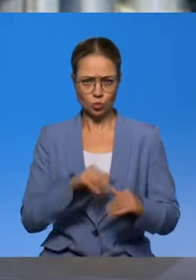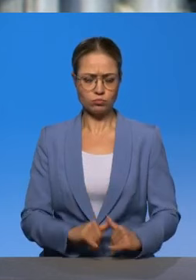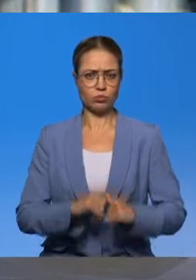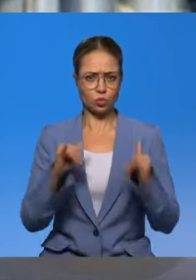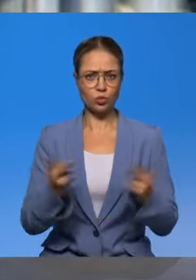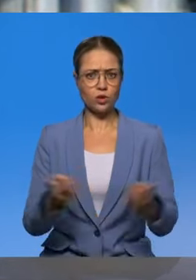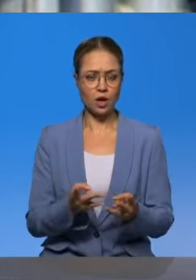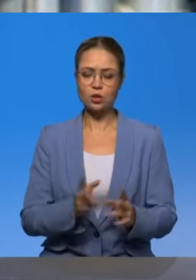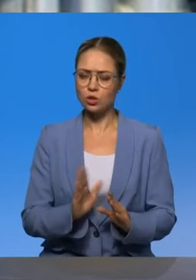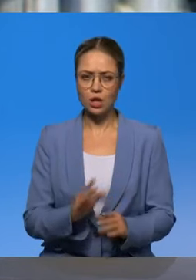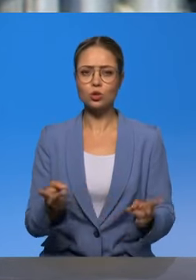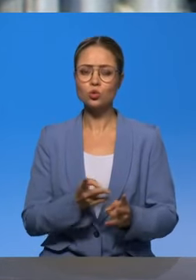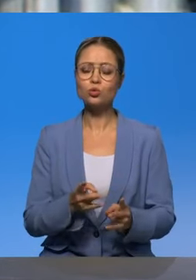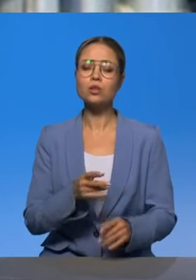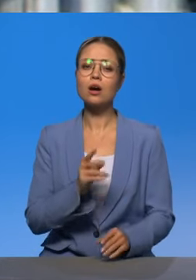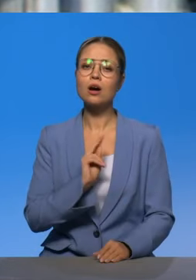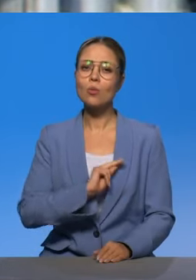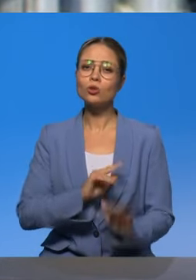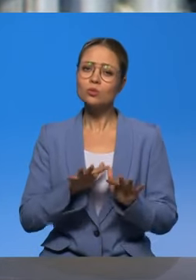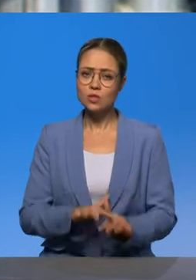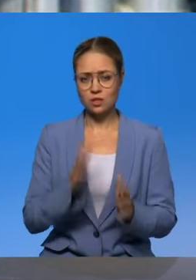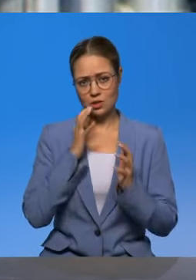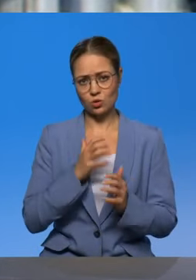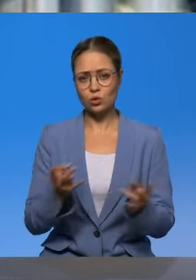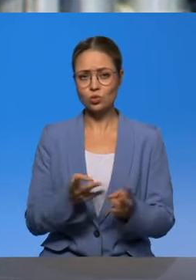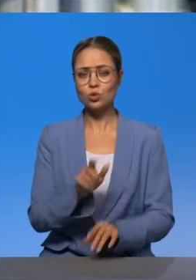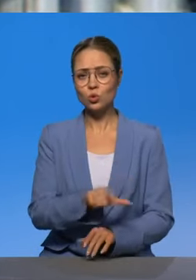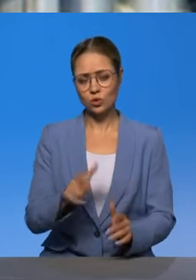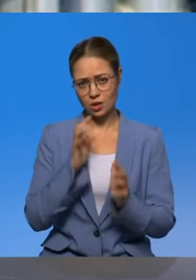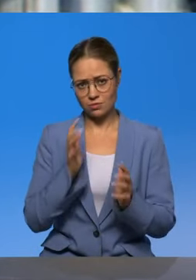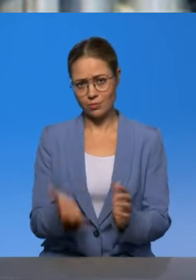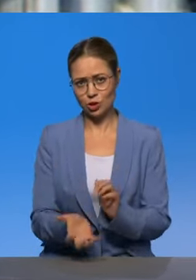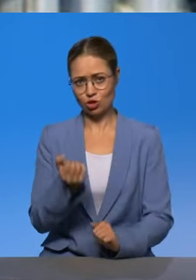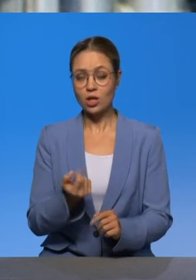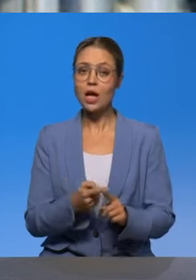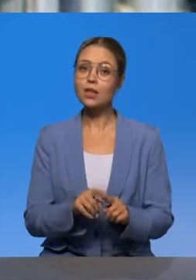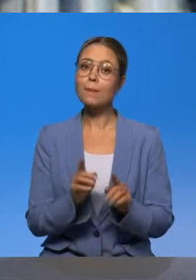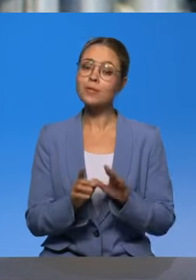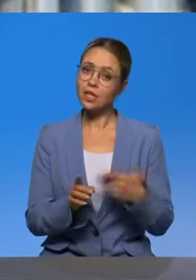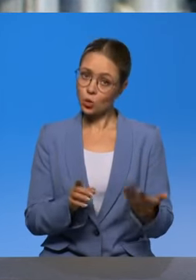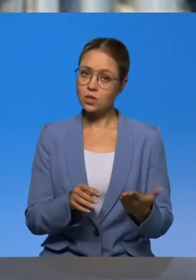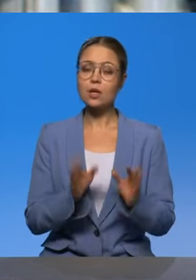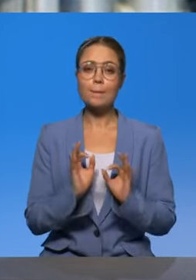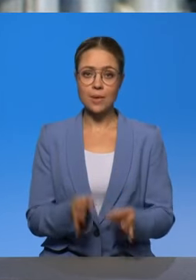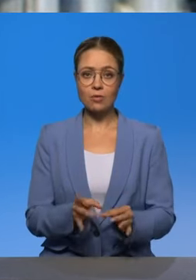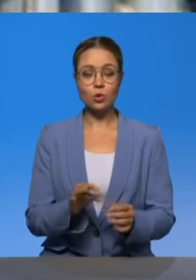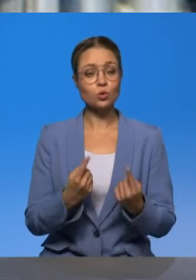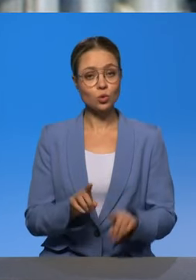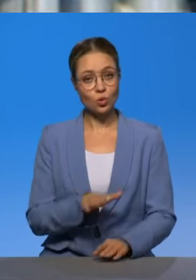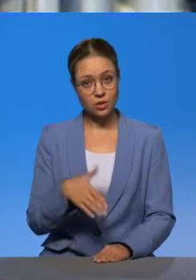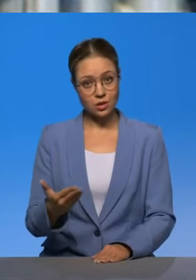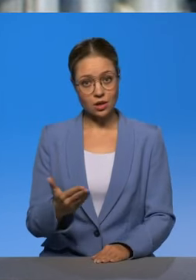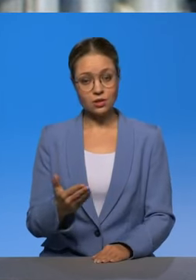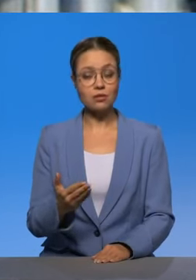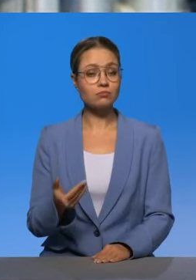рабочие места, мы должны поддерживать наших сограждан и так далее. Ну, это правильно, с одной стороны. Но с другой стороны, появляется обратная сторона медали в том,